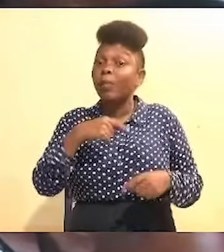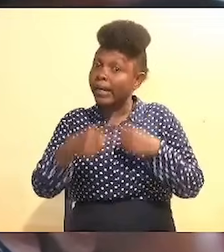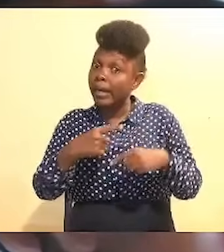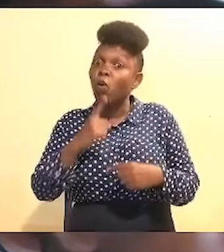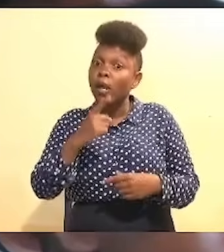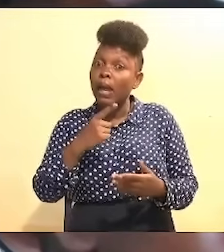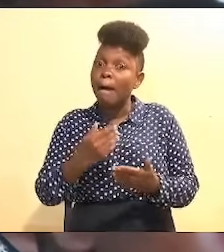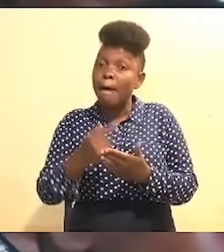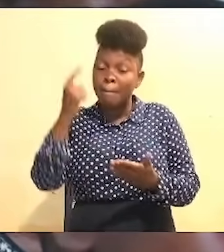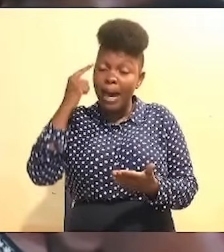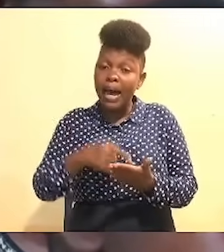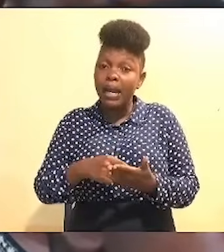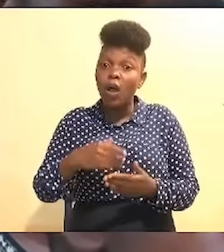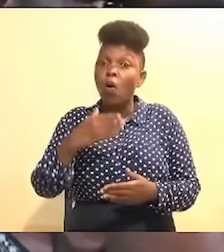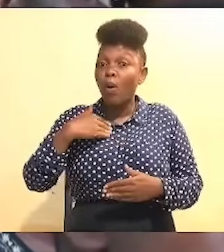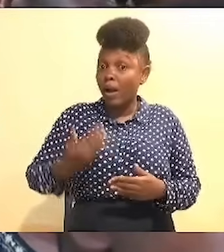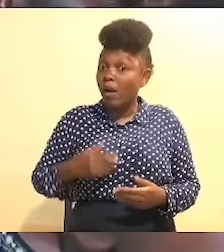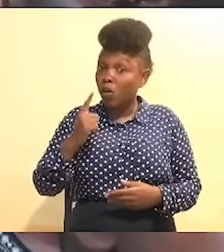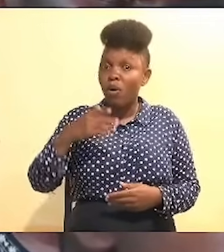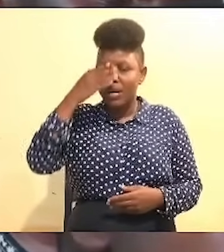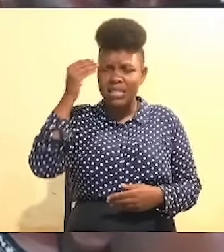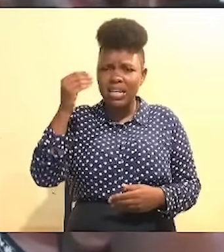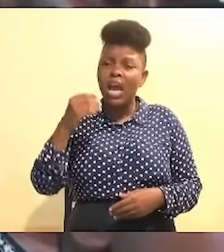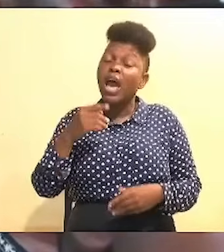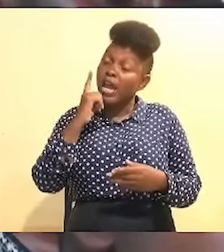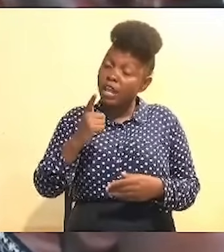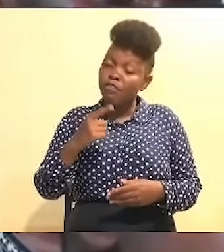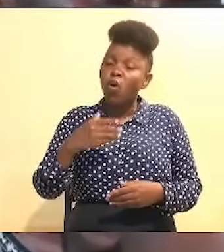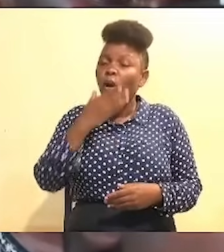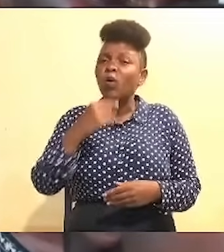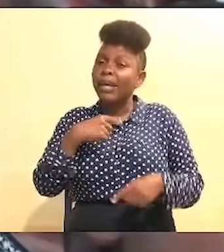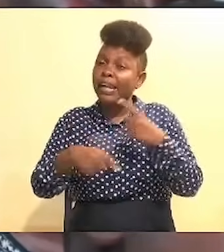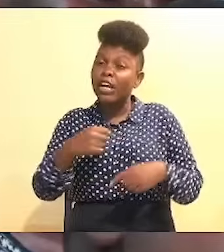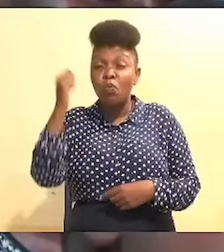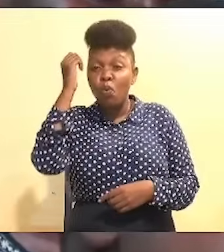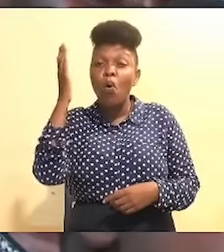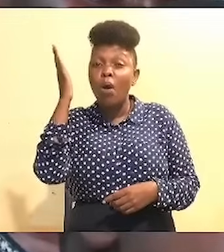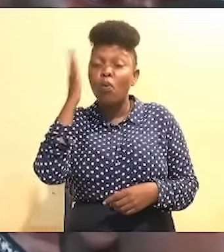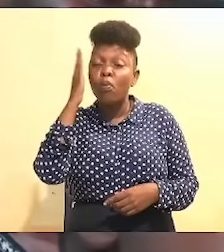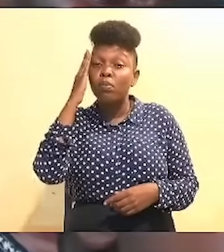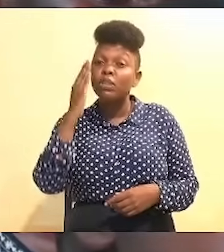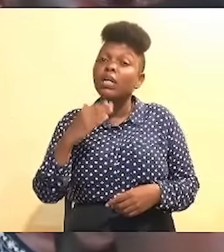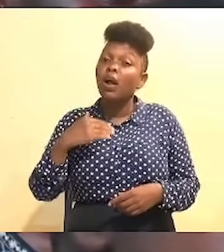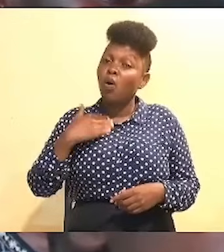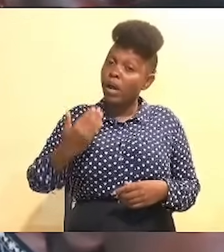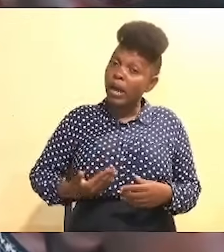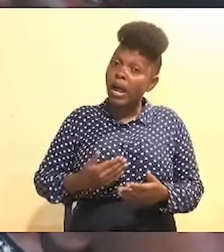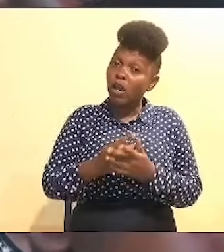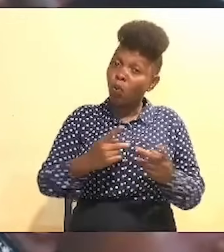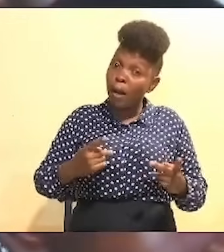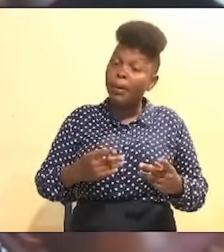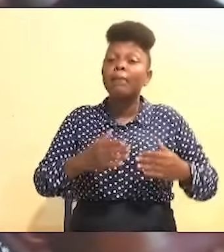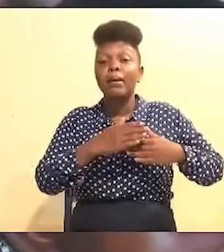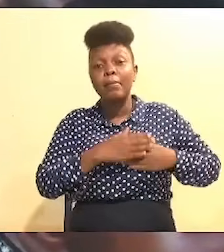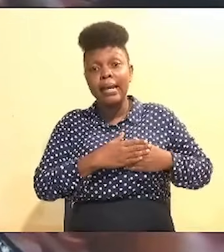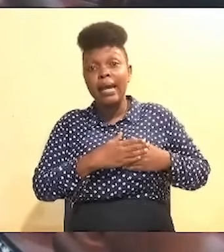hiyo inakubidi kuna saa nyingine tu mkumbushie. Na nyie dada zangu mnisikilize hapa. Sasa hivi naongea kama naongea na dada zangu. Mama zangu